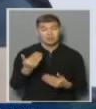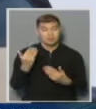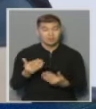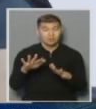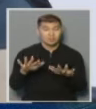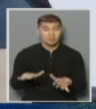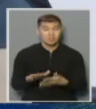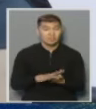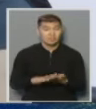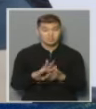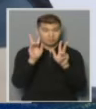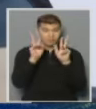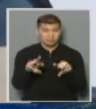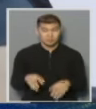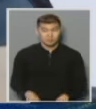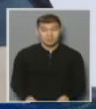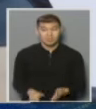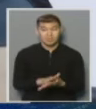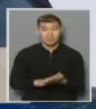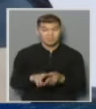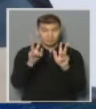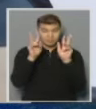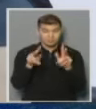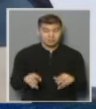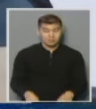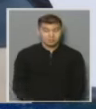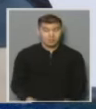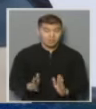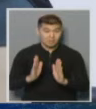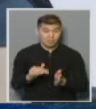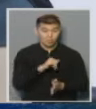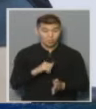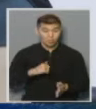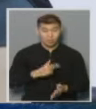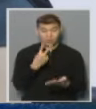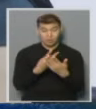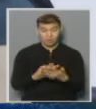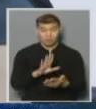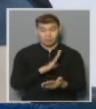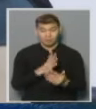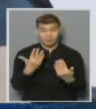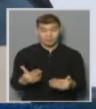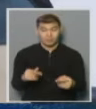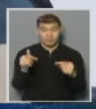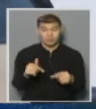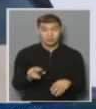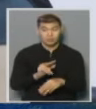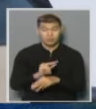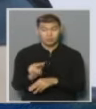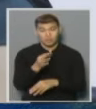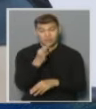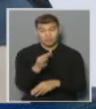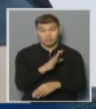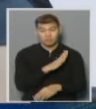ол жерде сені ешкім танымайды, сен ешкімді танымайсың. Тек қана өзіңді ғана көрсете біл, ол жерде деп біз үйден сөйтіп